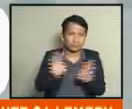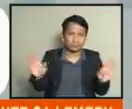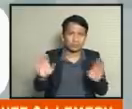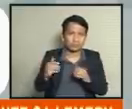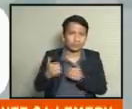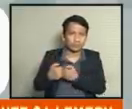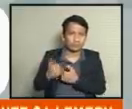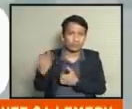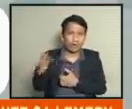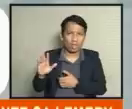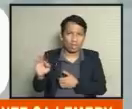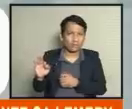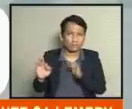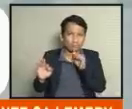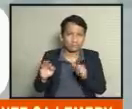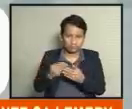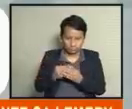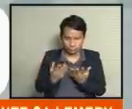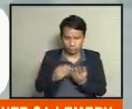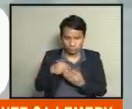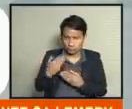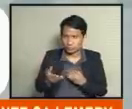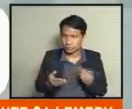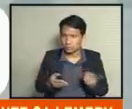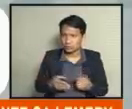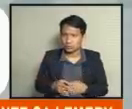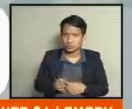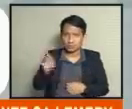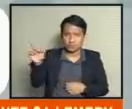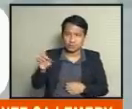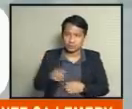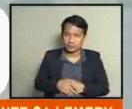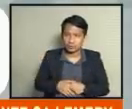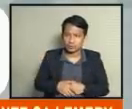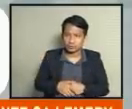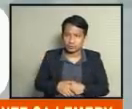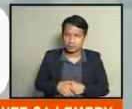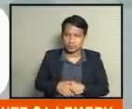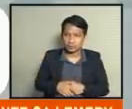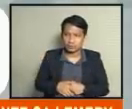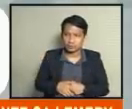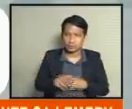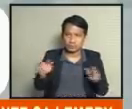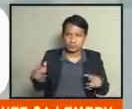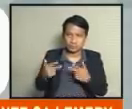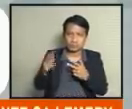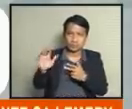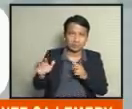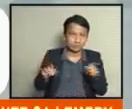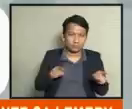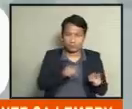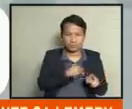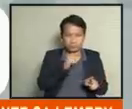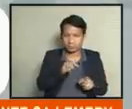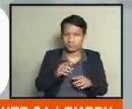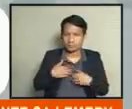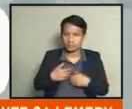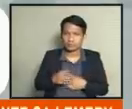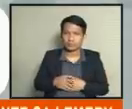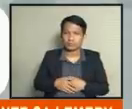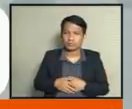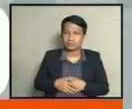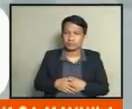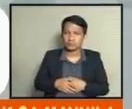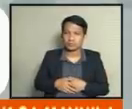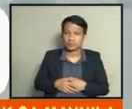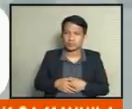Opo. Hindi ho kayo nagsusugal? Siya po yung sugarol po, siya po yung nagsasabong. Kayo po walang bisyo sugal? Umaalalay lang po